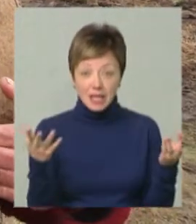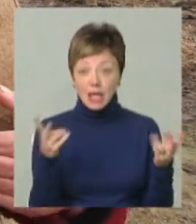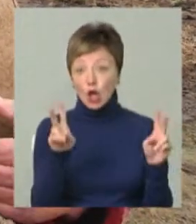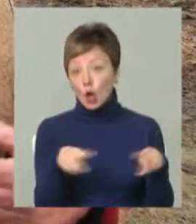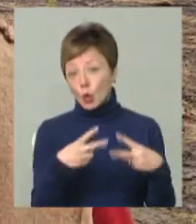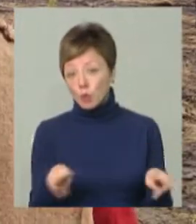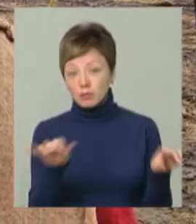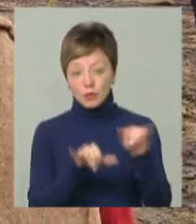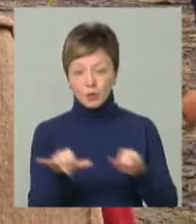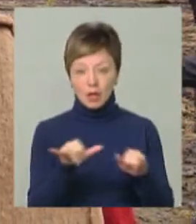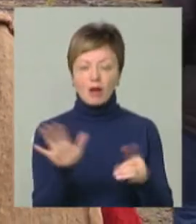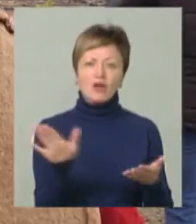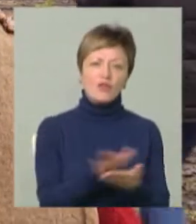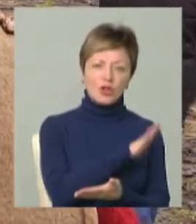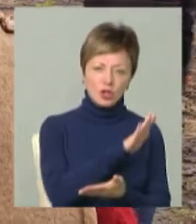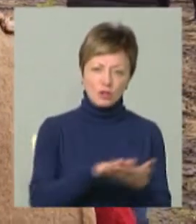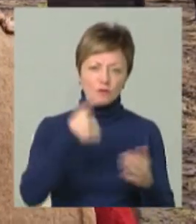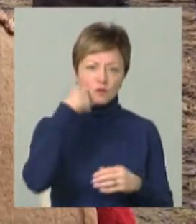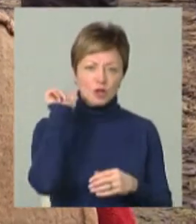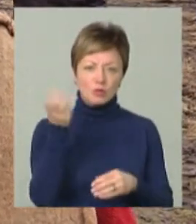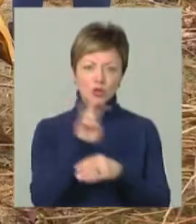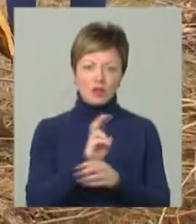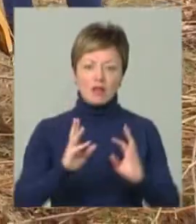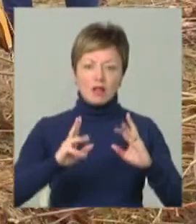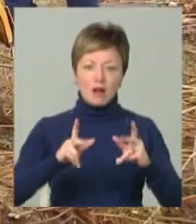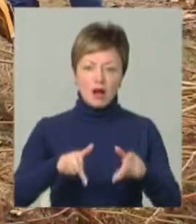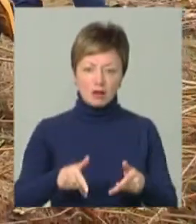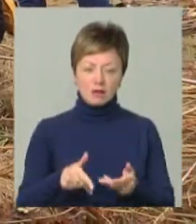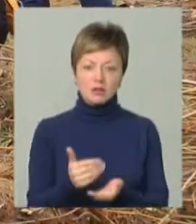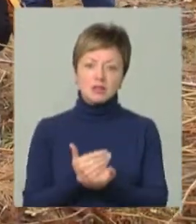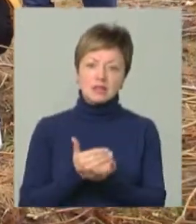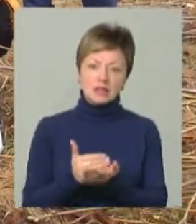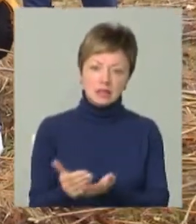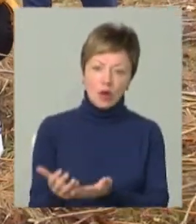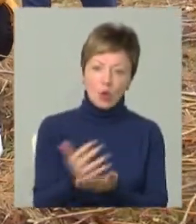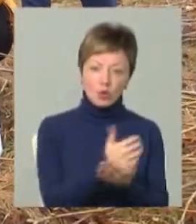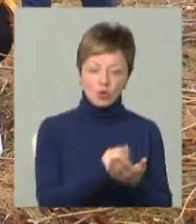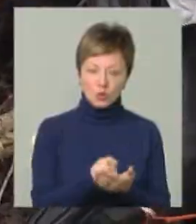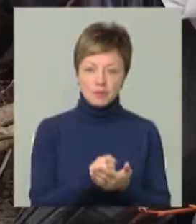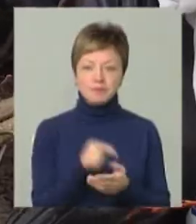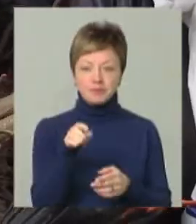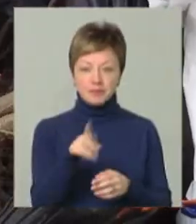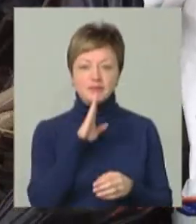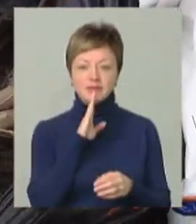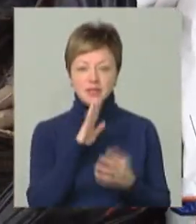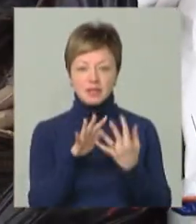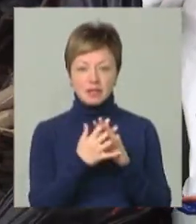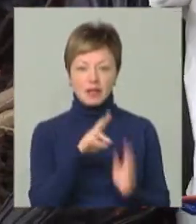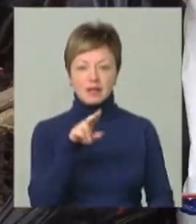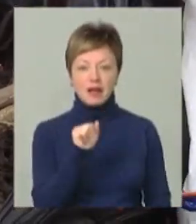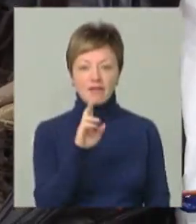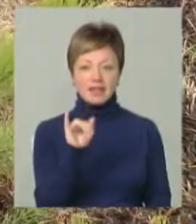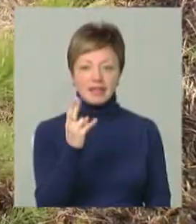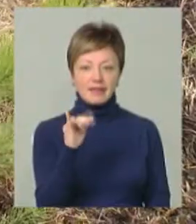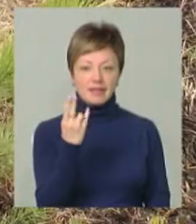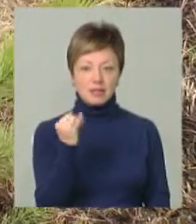клуба, нікуди. Вичистили, вчора прийшов трактор, загорнули. Олена, села Давидківці. Ми